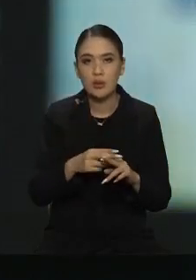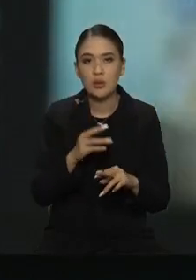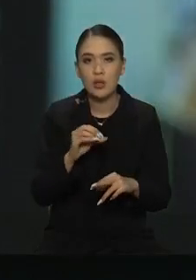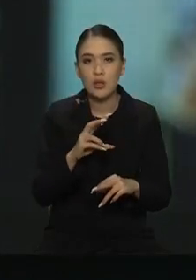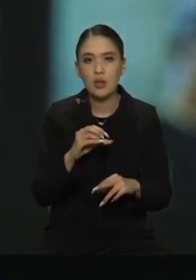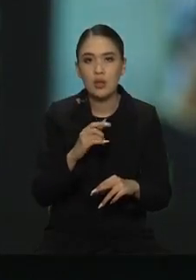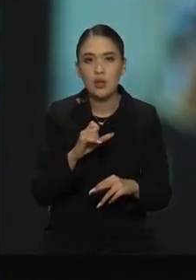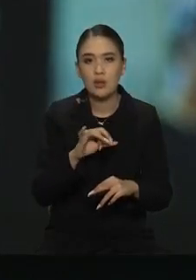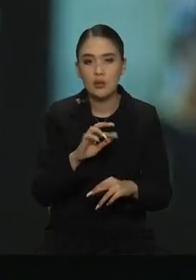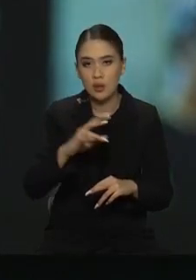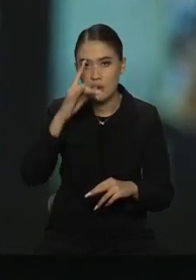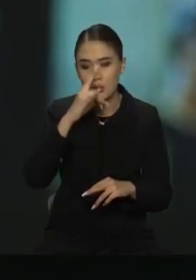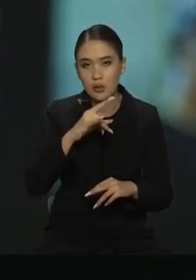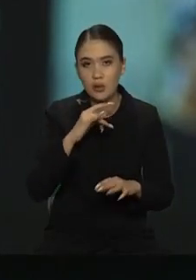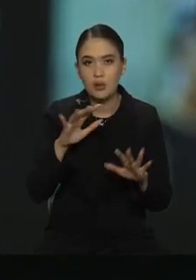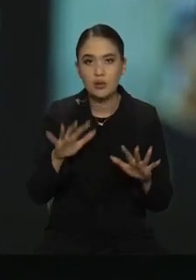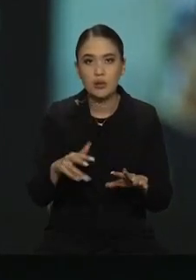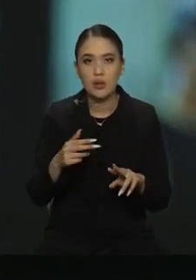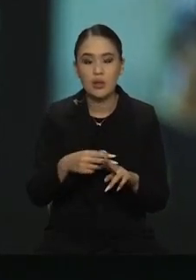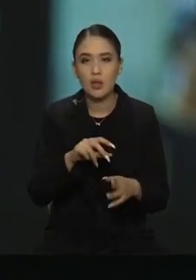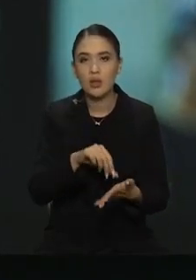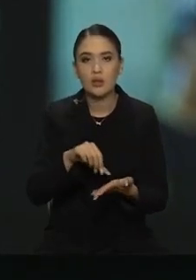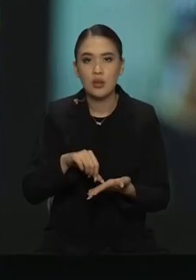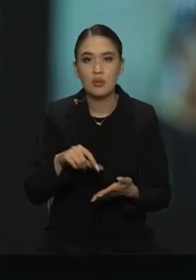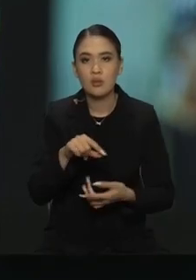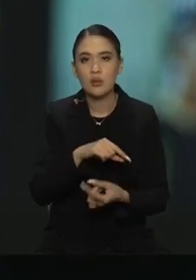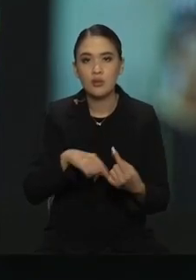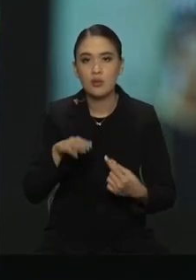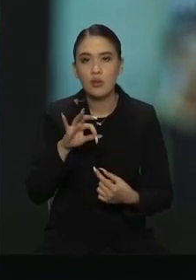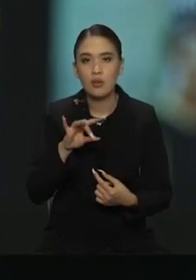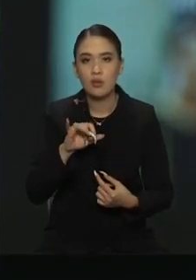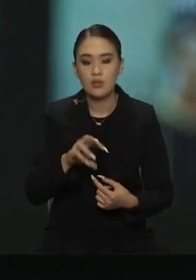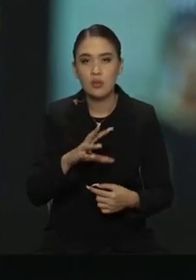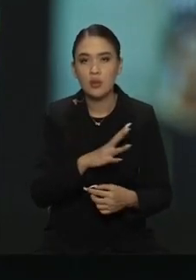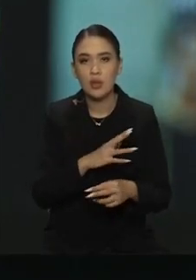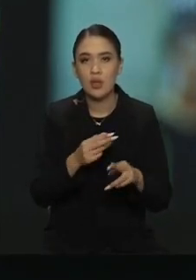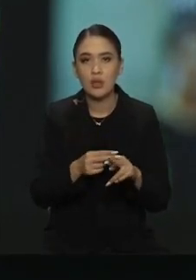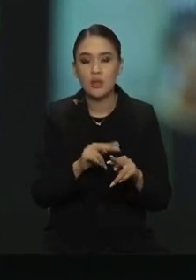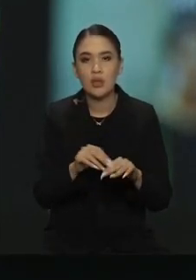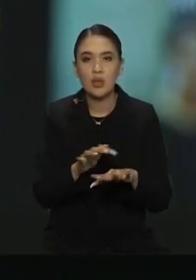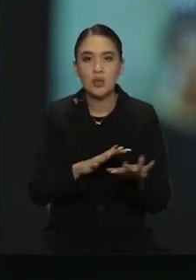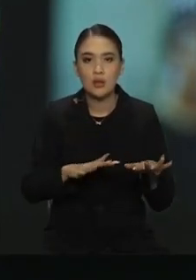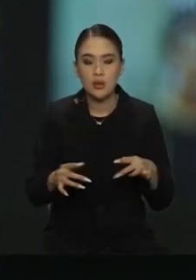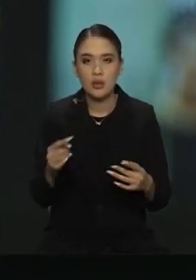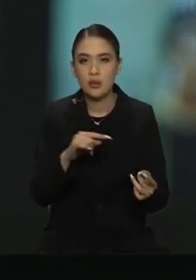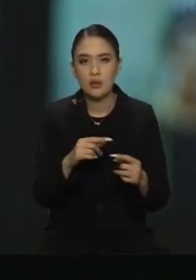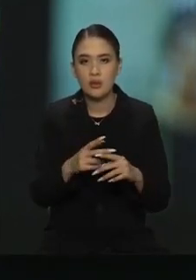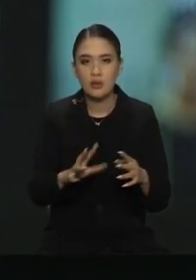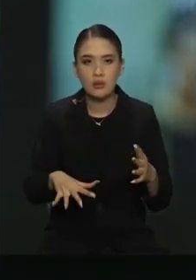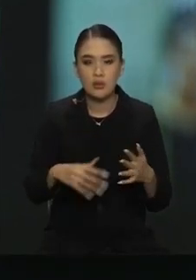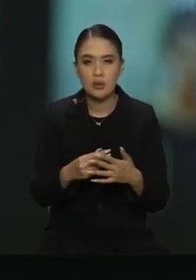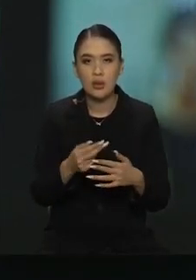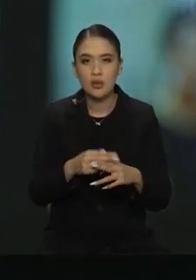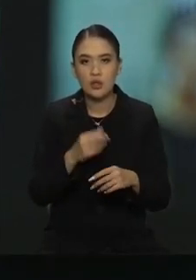мен қазақстандық теңіз порттарының өкілдері қатысқан бизнес-форум өтті. Шара аясында елдер арасындағы инвестициялық